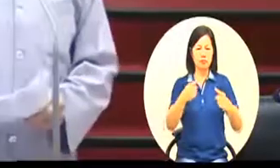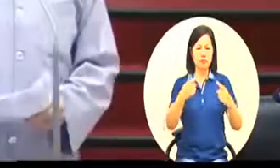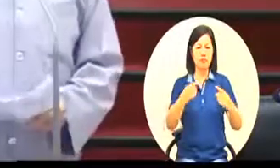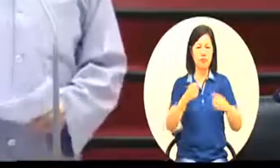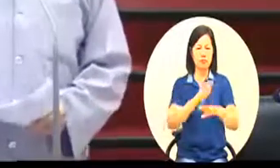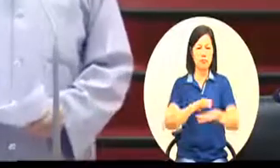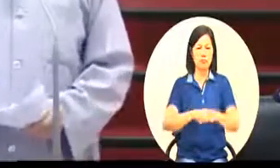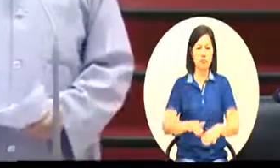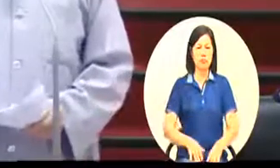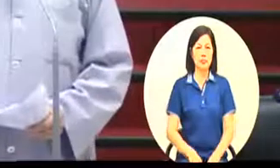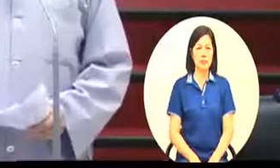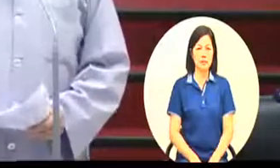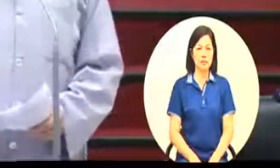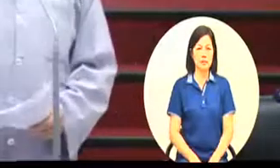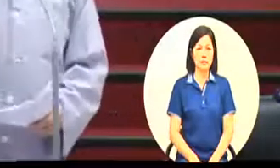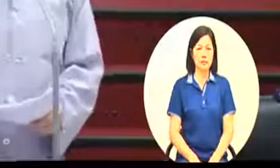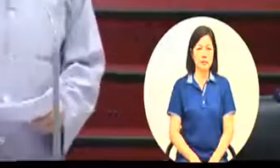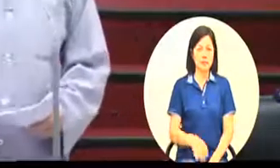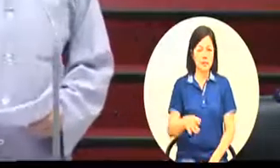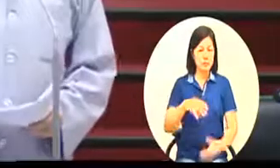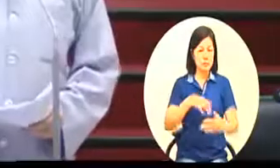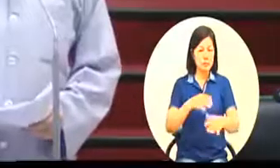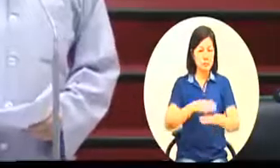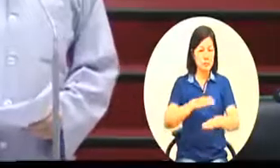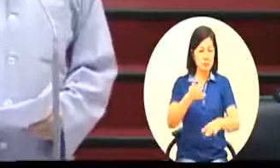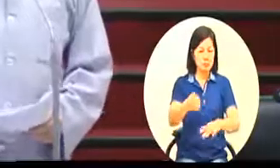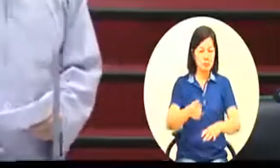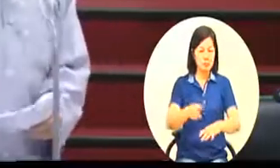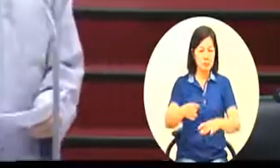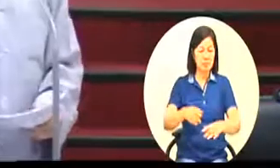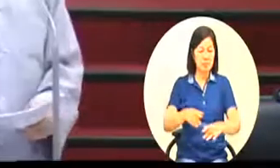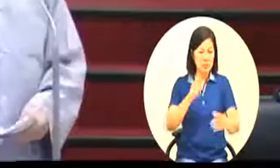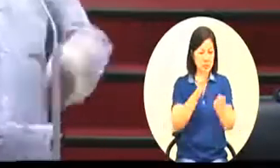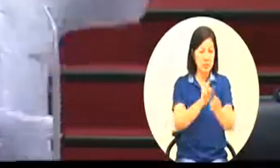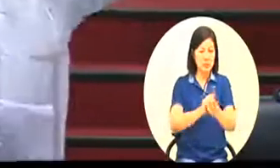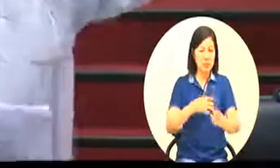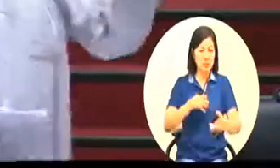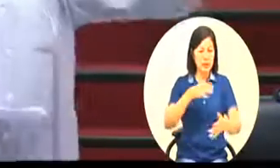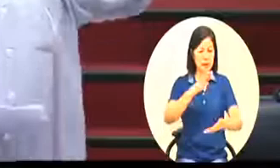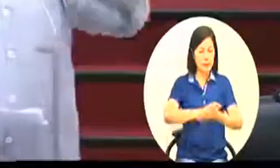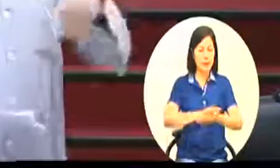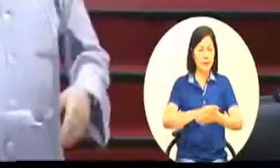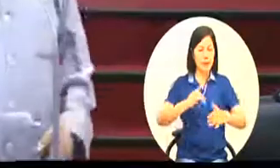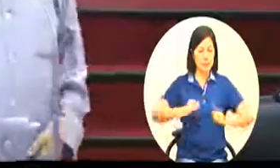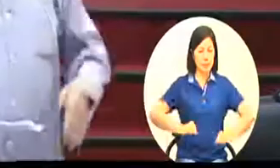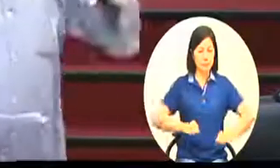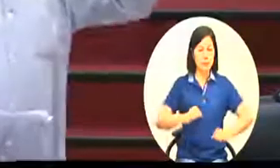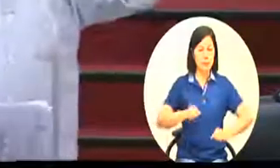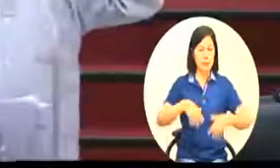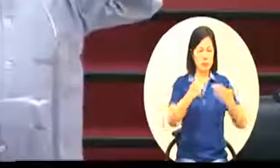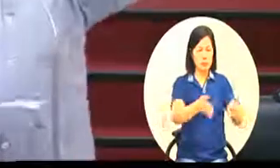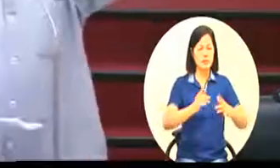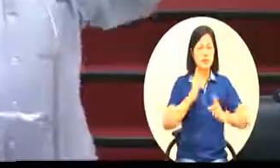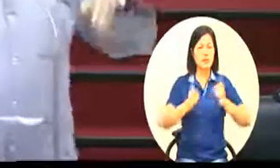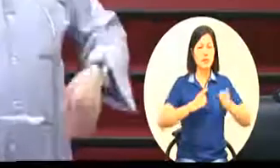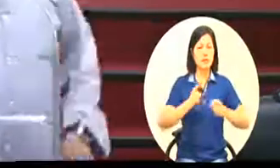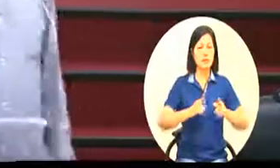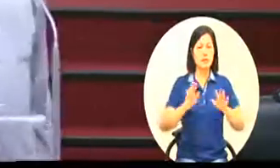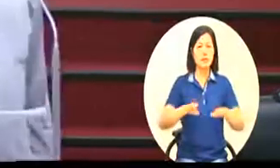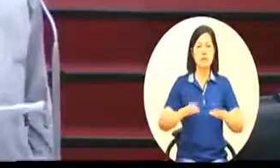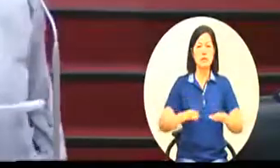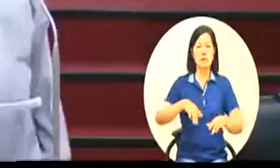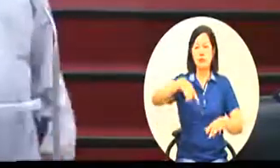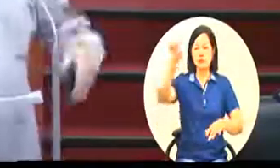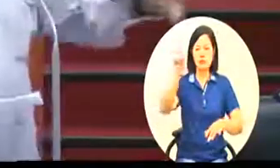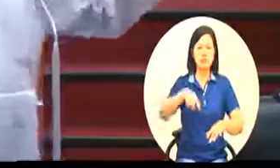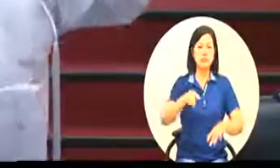你内行的嘛，你予阿扁总统的健康，你著甲特赦了，社会还自在。管台今仔日要上山落